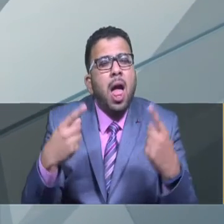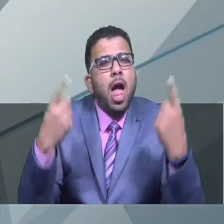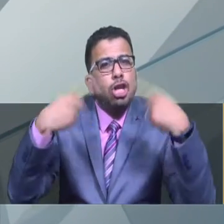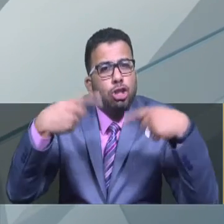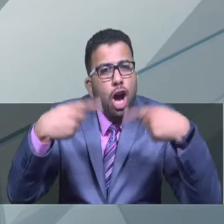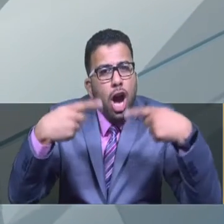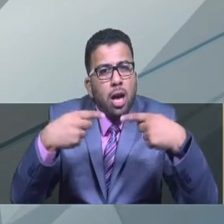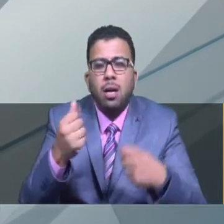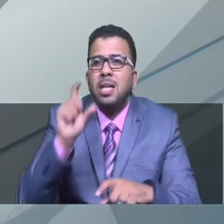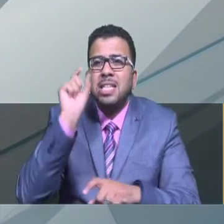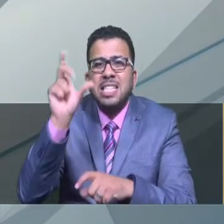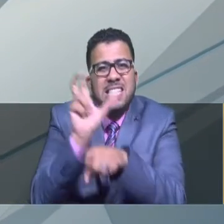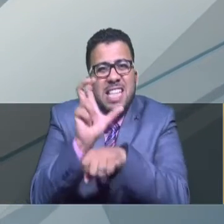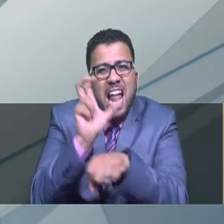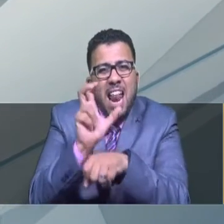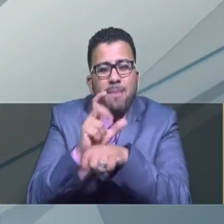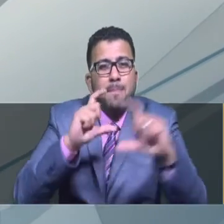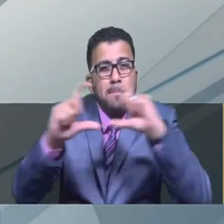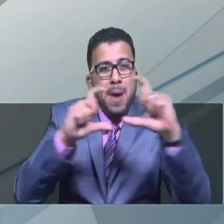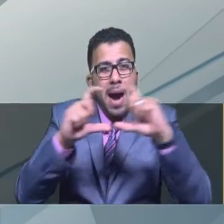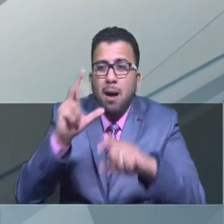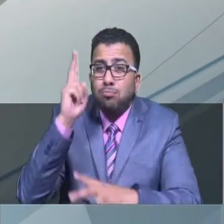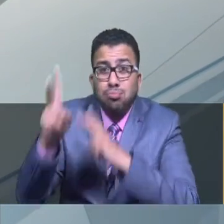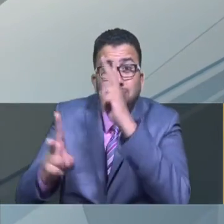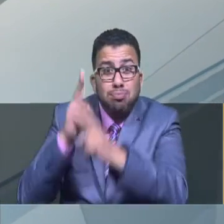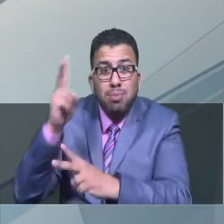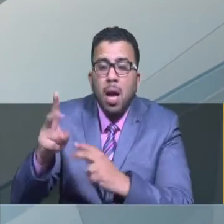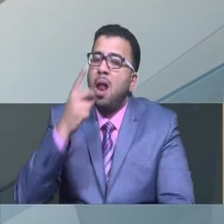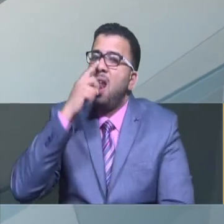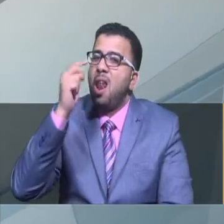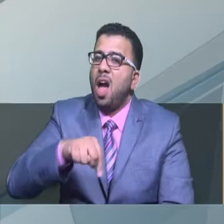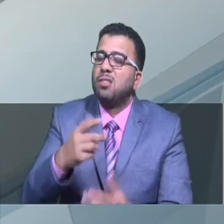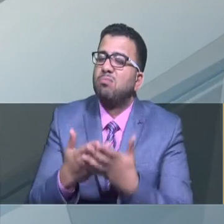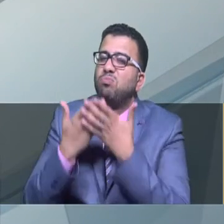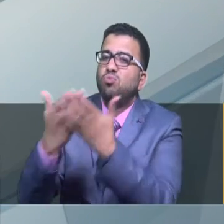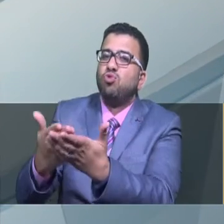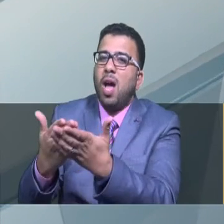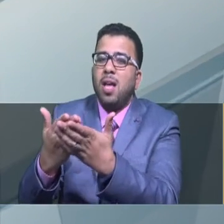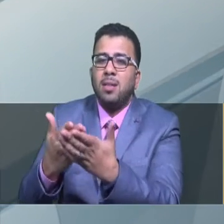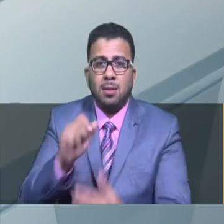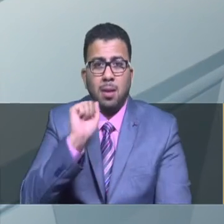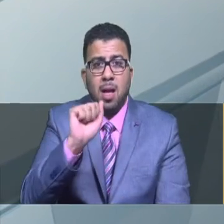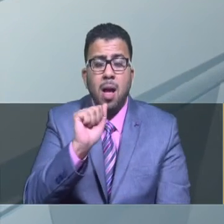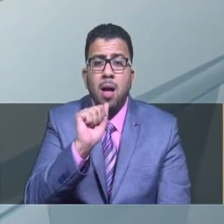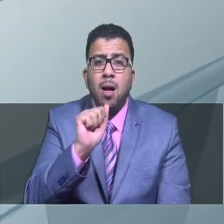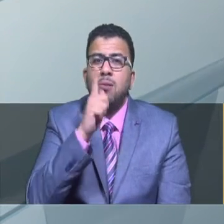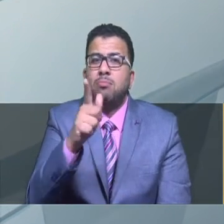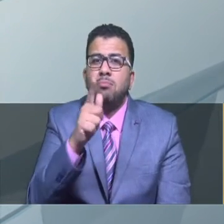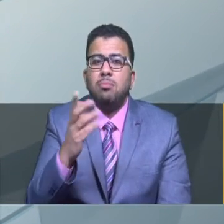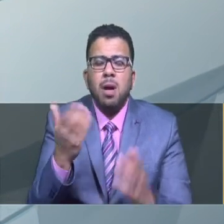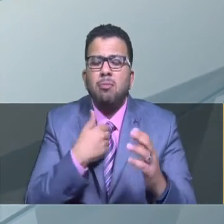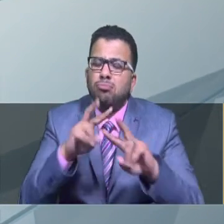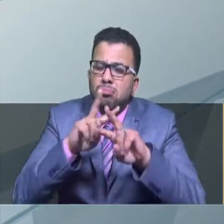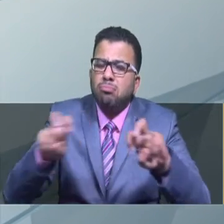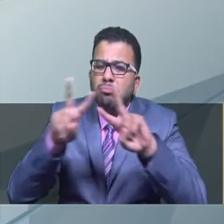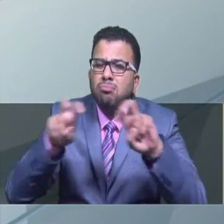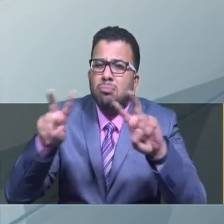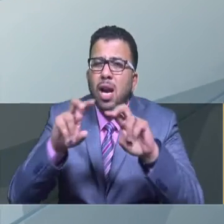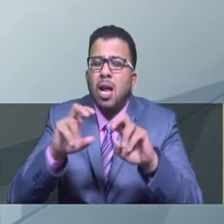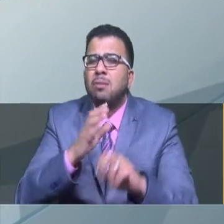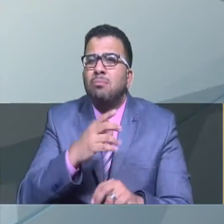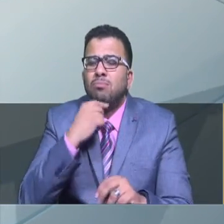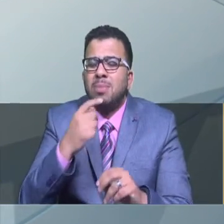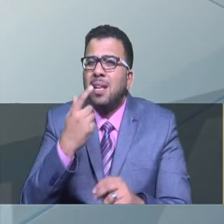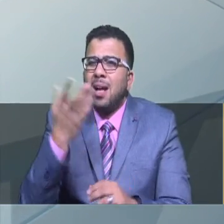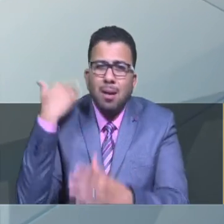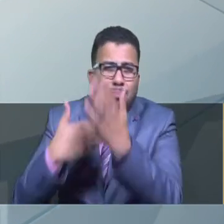والديون، فركزنا على هالنقطتين ووجهنا أن احنا نركز عليها في الدراسة الاجتماعية اللي قمنا فيها